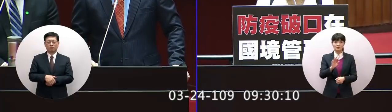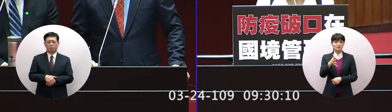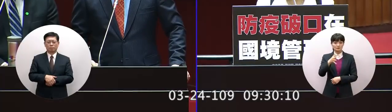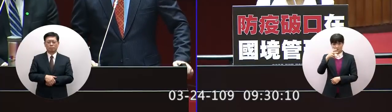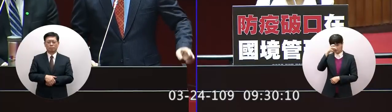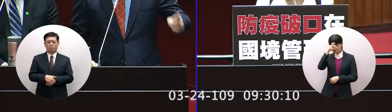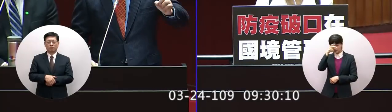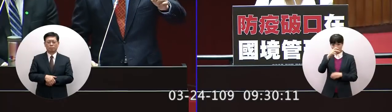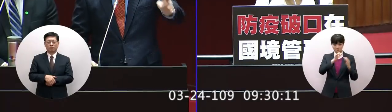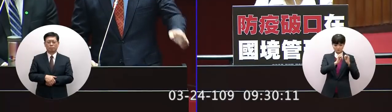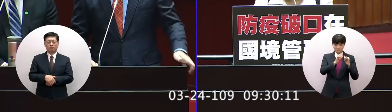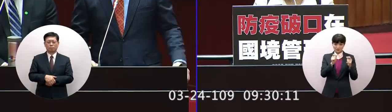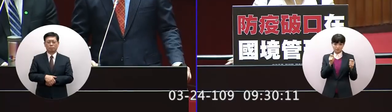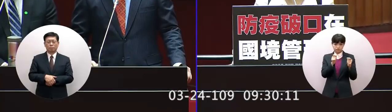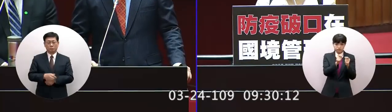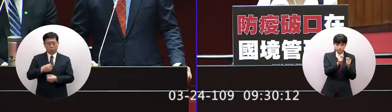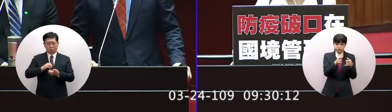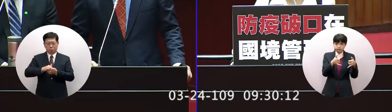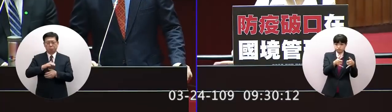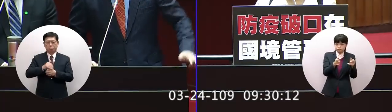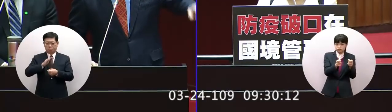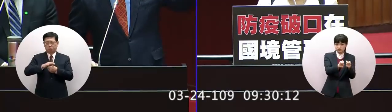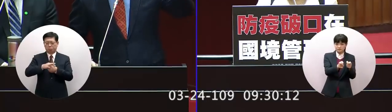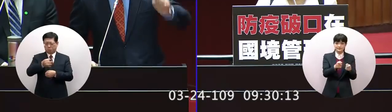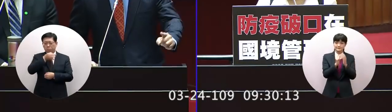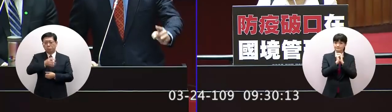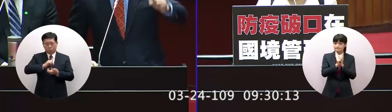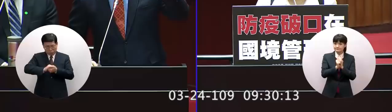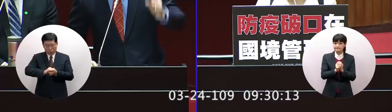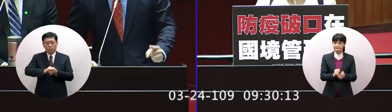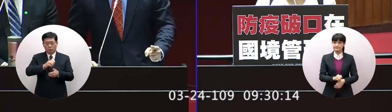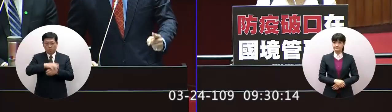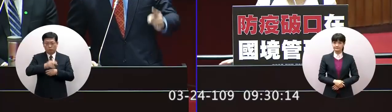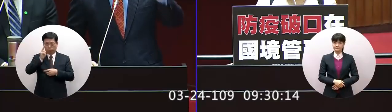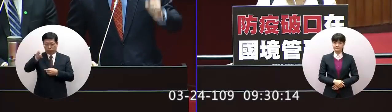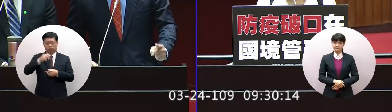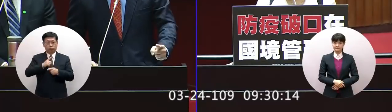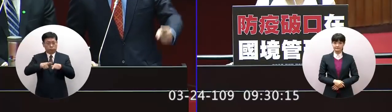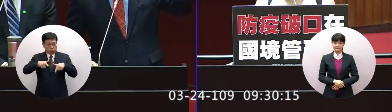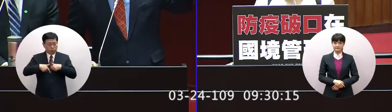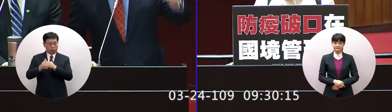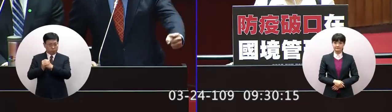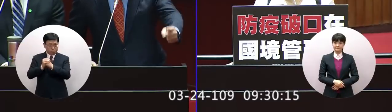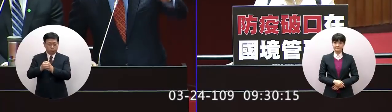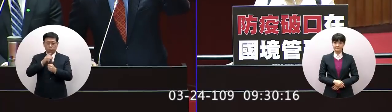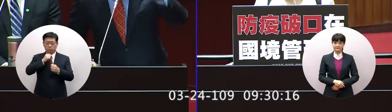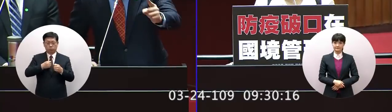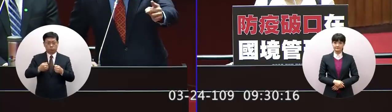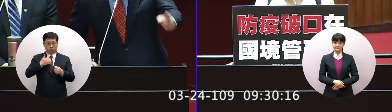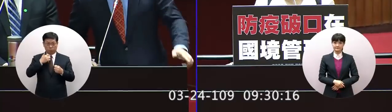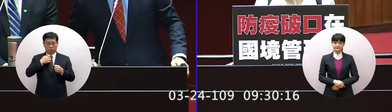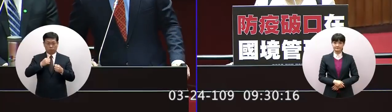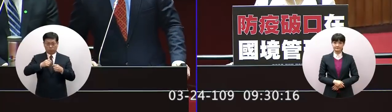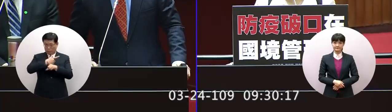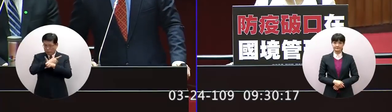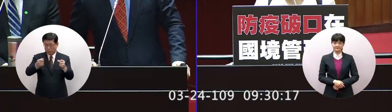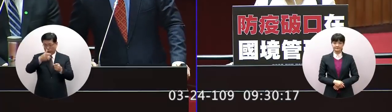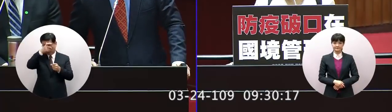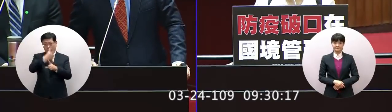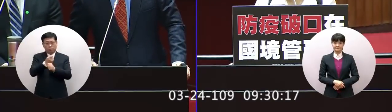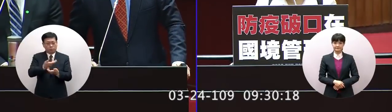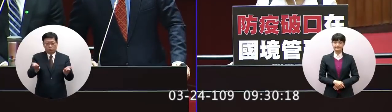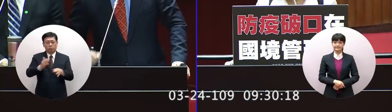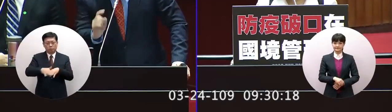太近。好， 所以哎，拜托，搞放心啦，委员，我一定跟疫情指挥中心来拜托，我们第一线一定拨个搞，你做你放